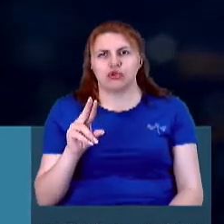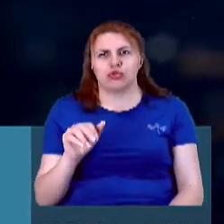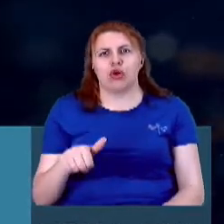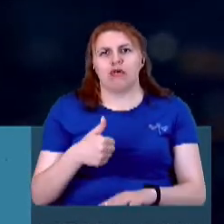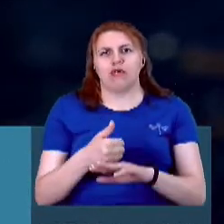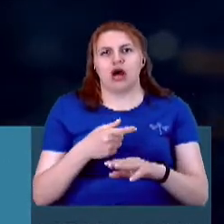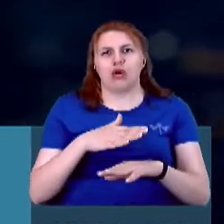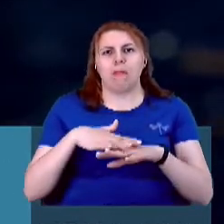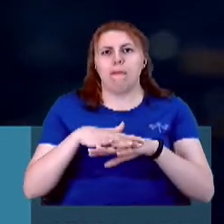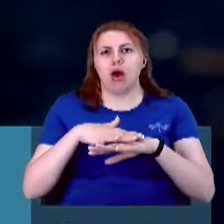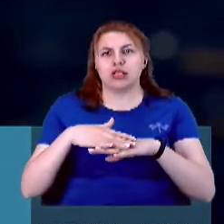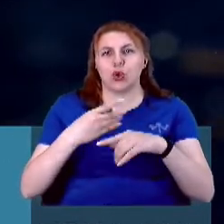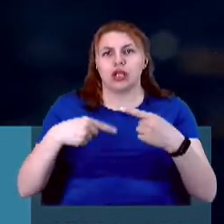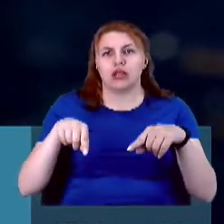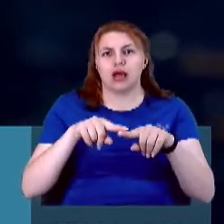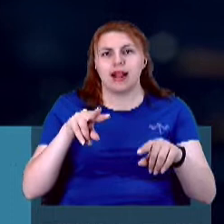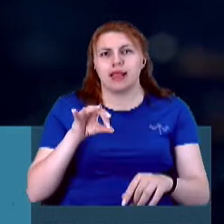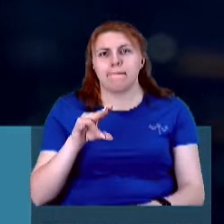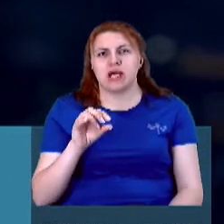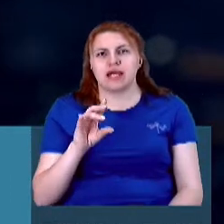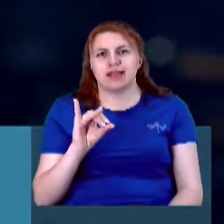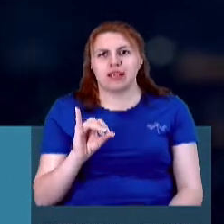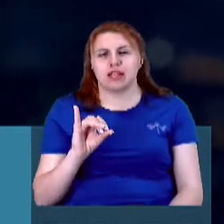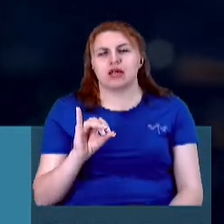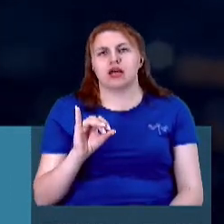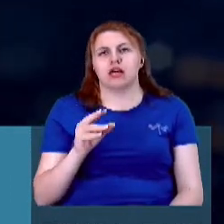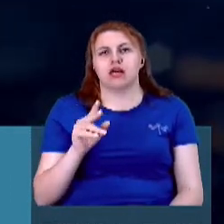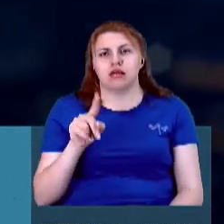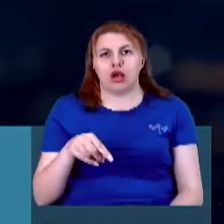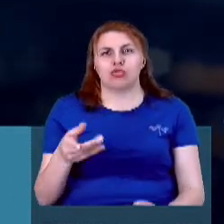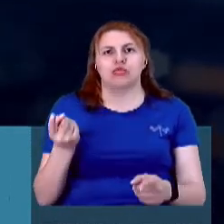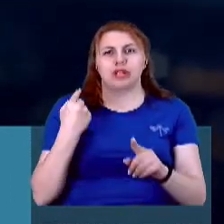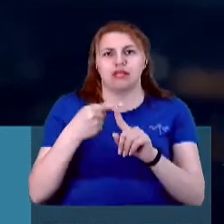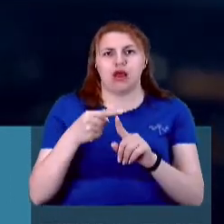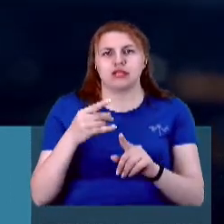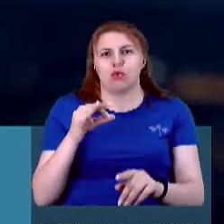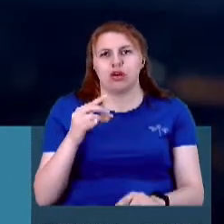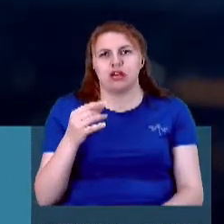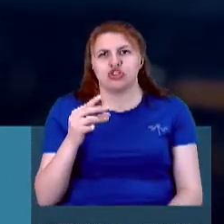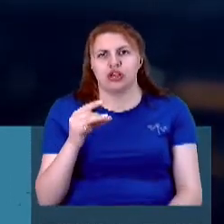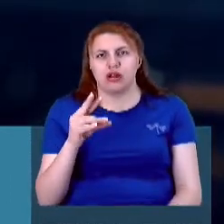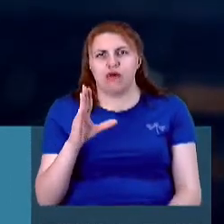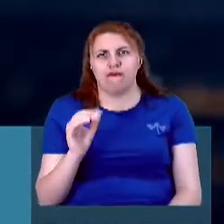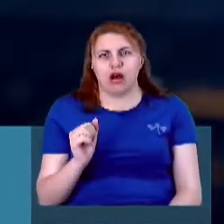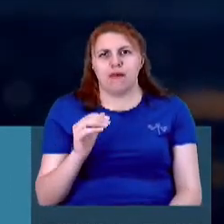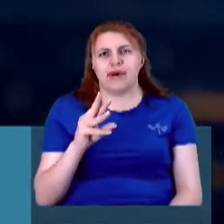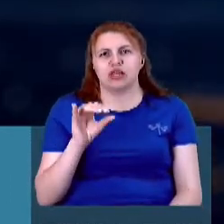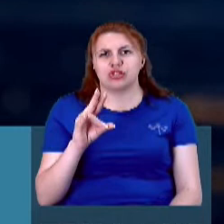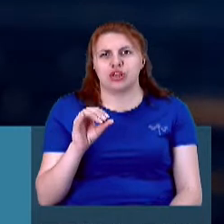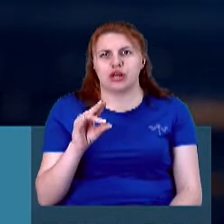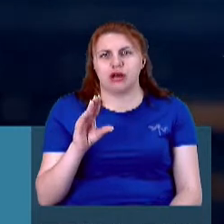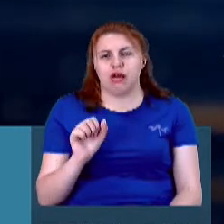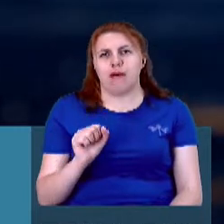громадської організації «Лібері Лібератті». До розмови також приєднається Ольга Решетилова, менеджерка проєкту УГСПЛ